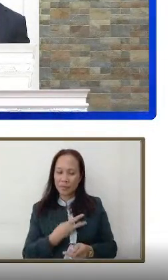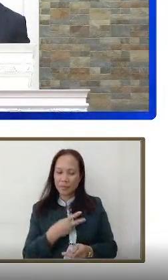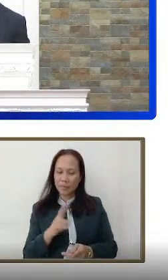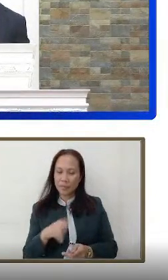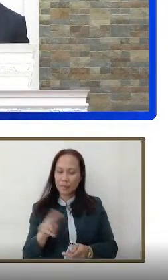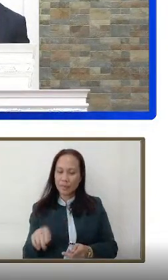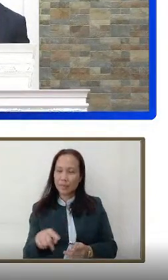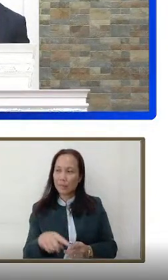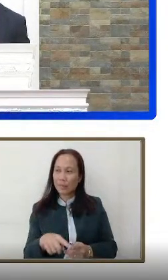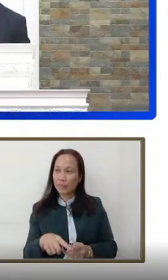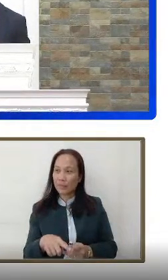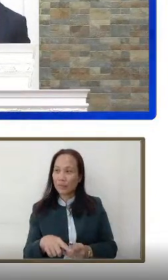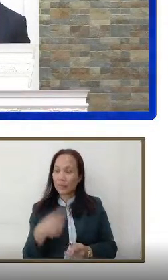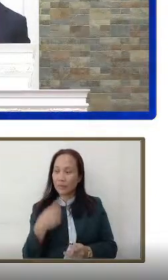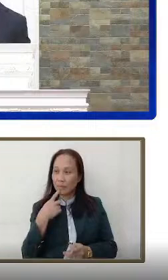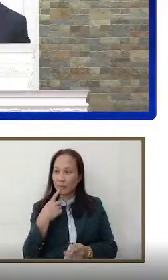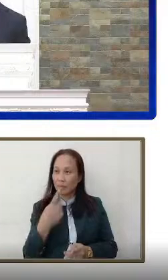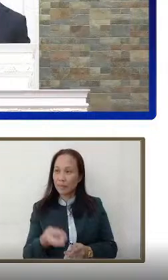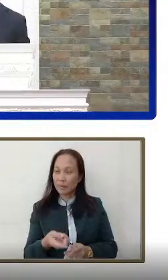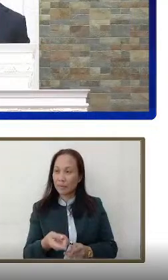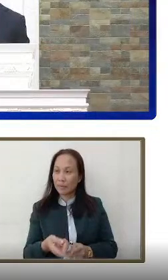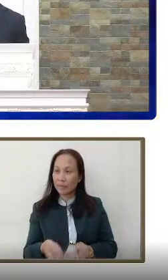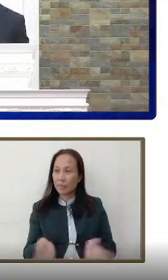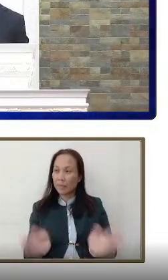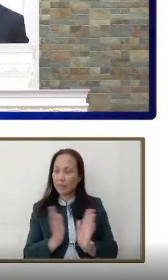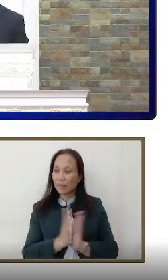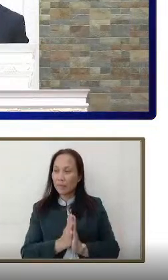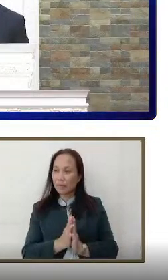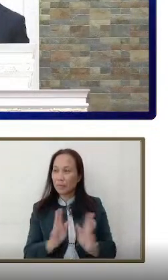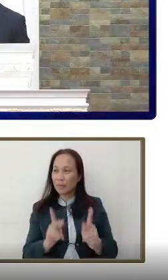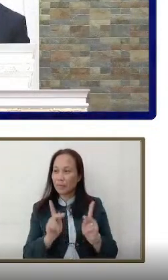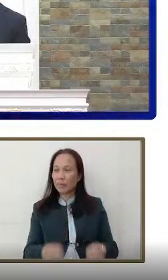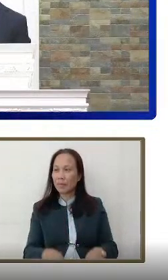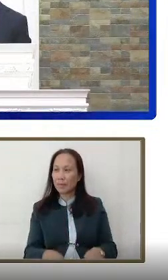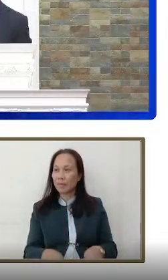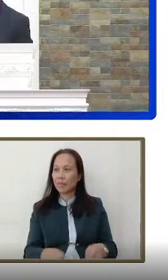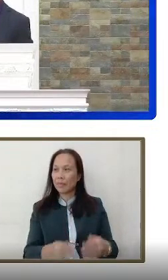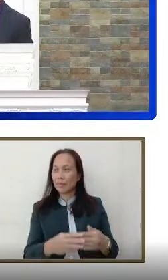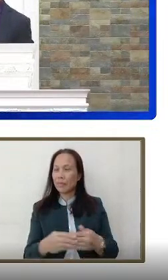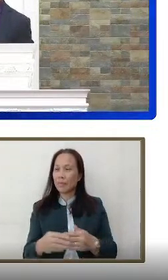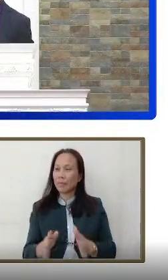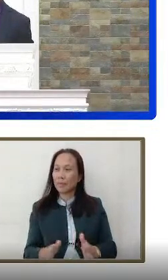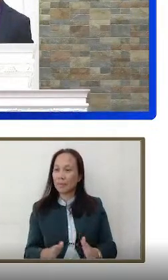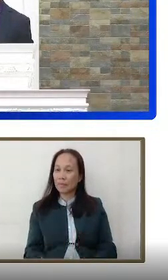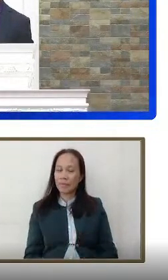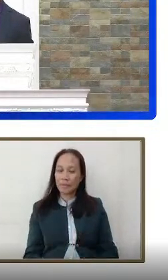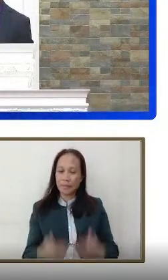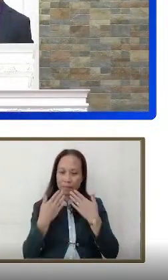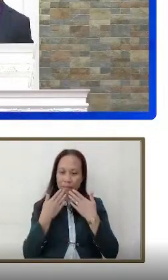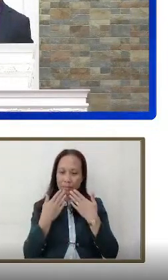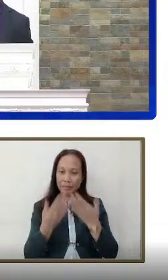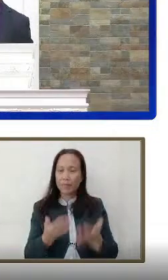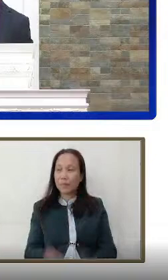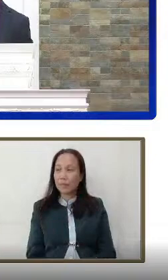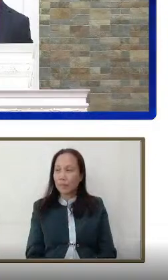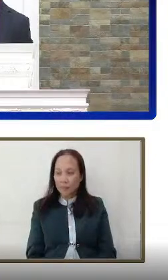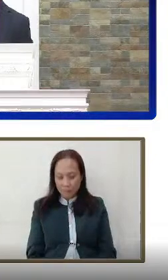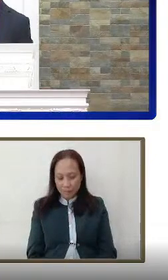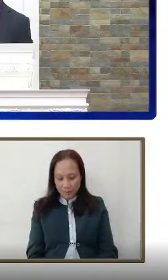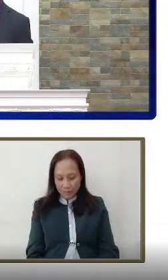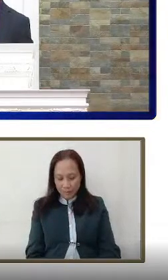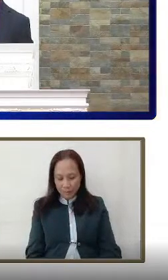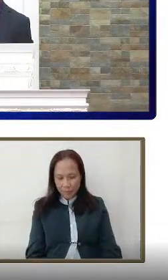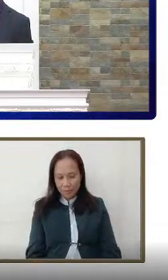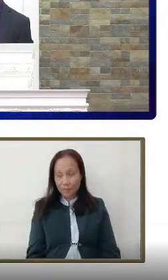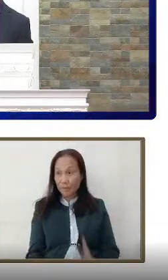din magpaalam din kayo sa inyong area leader. Sinasabi ko ito pang kalahatan. Okay? Alright, so thank you, Brother Jeder. Ready na ba